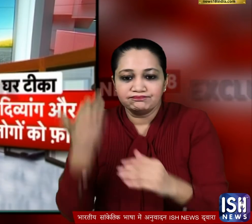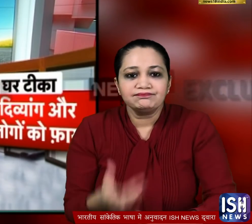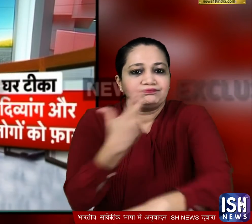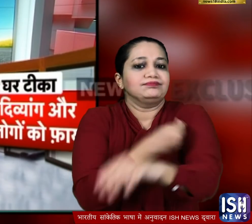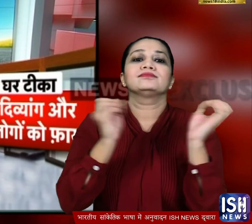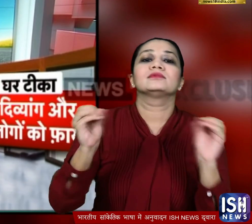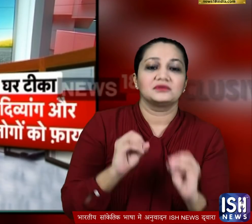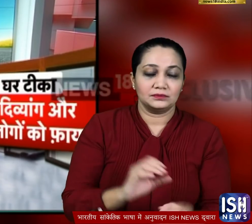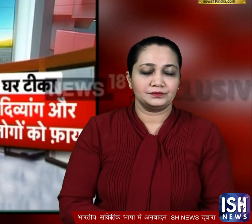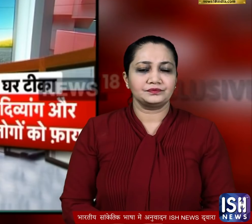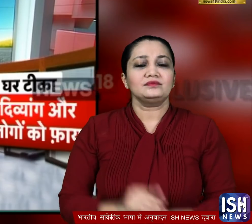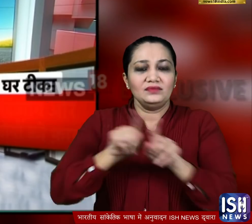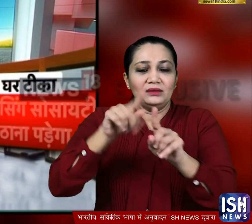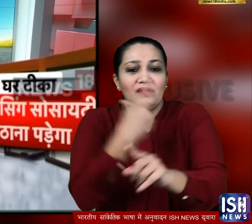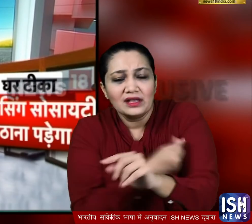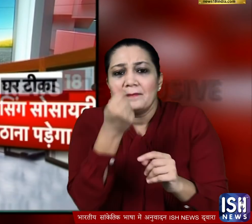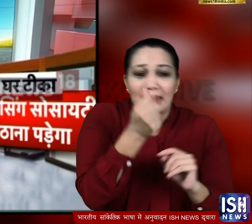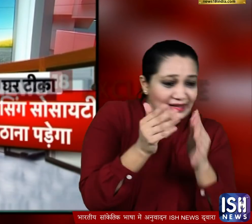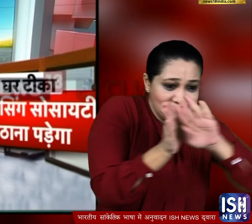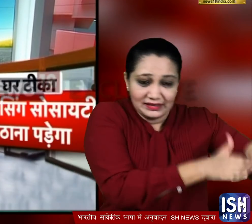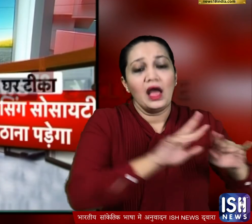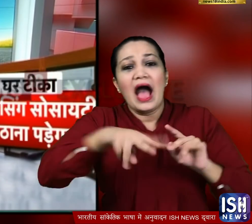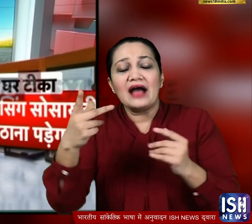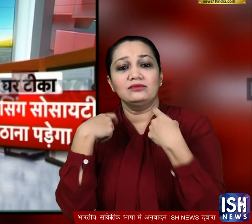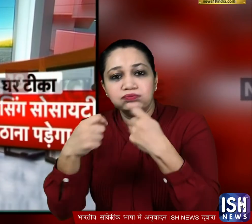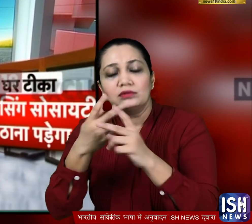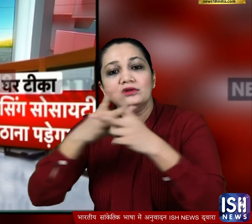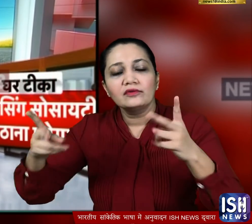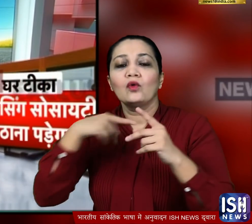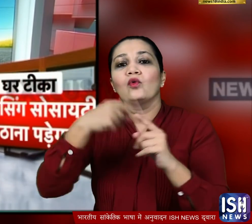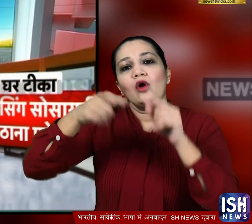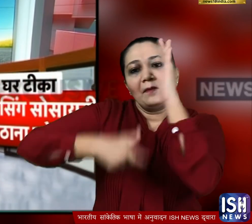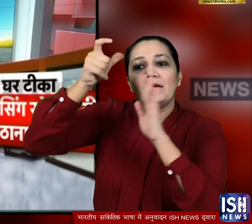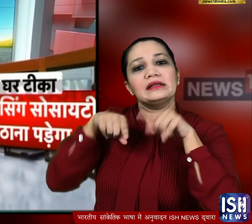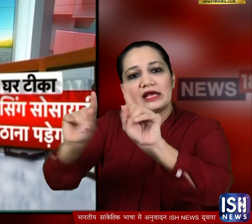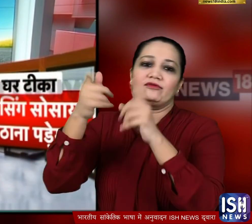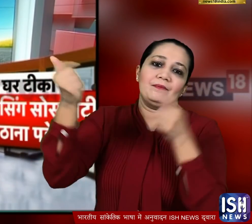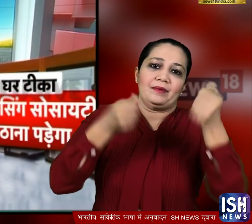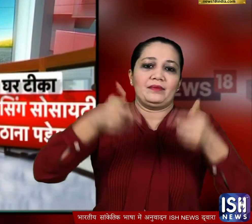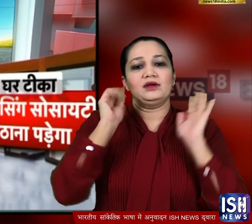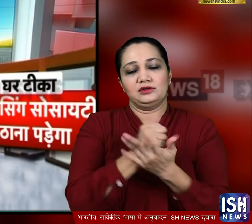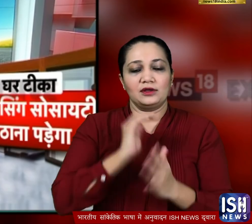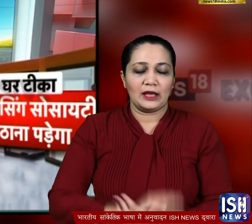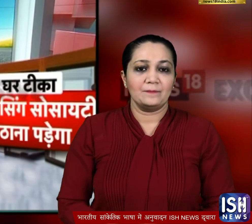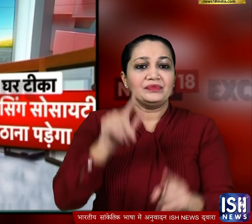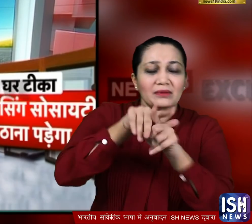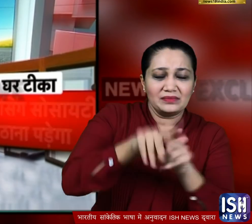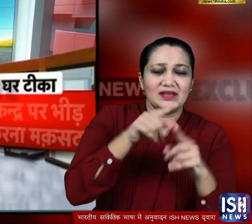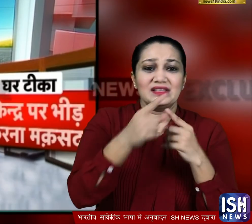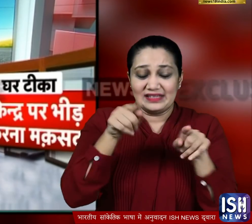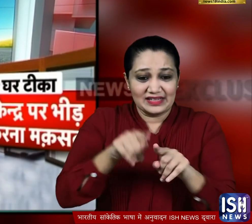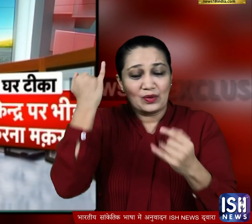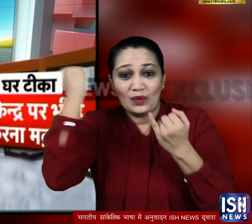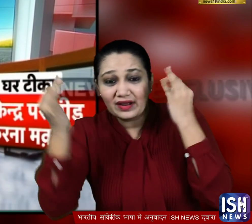टीका नहीं लग पाया है। लेकिन वैक्सीन की कीमत को छोड़कर इस काम पर जो खर्च आएगा वो हाउसिंग सोसाइटी को उठाना पड़ेगा। बीएमसी की दलील है कि